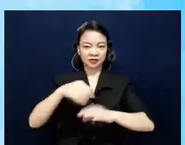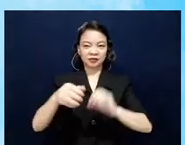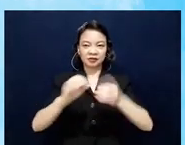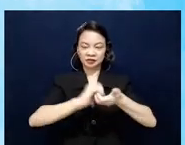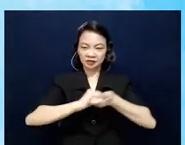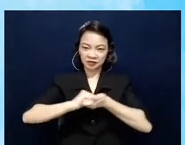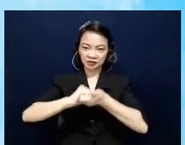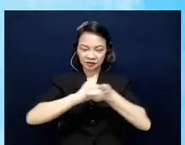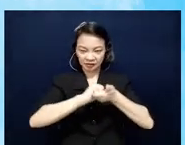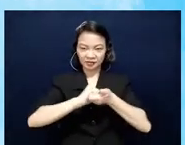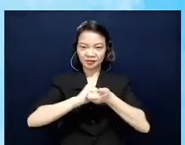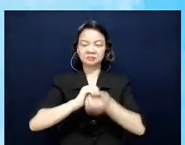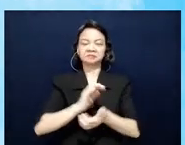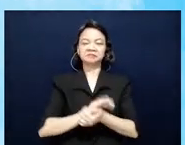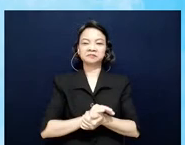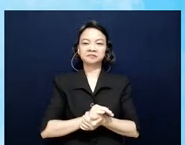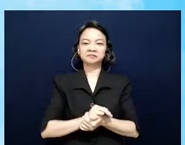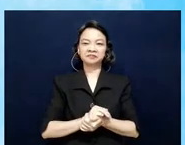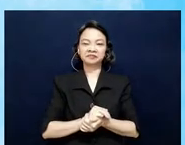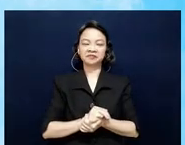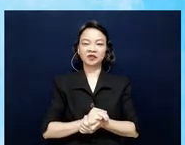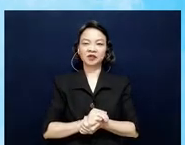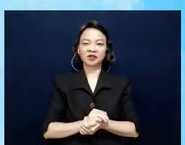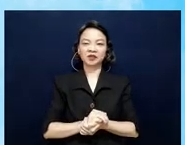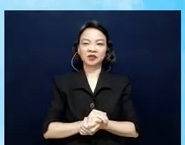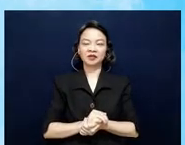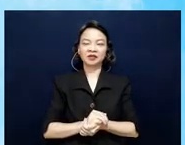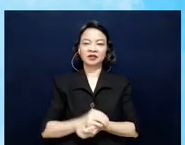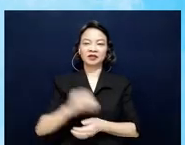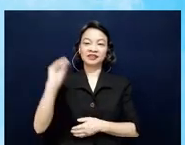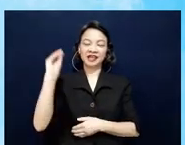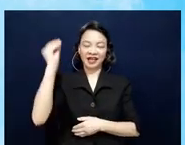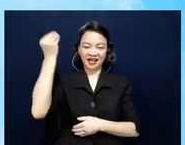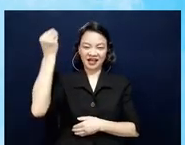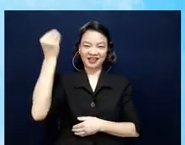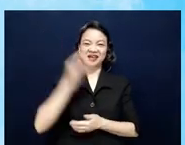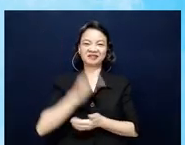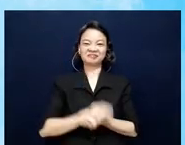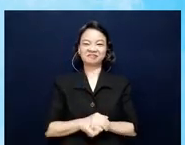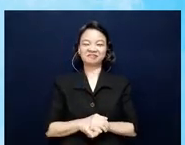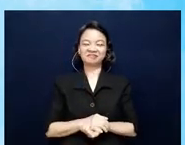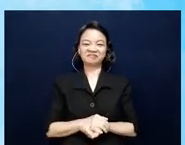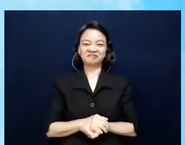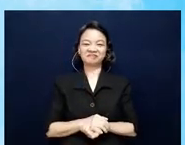AstraZeneca adalah Provinsi DKI Jakarta. Silakan Ibu Dokter.